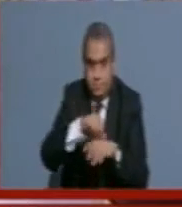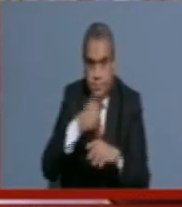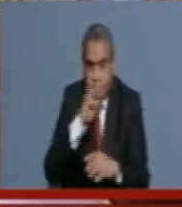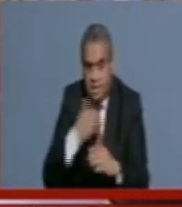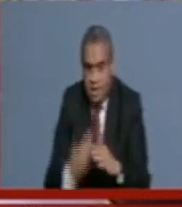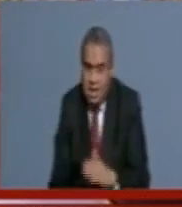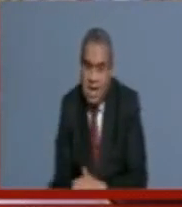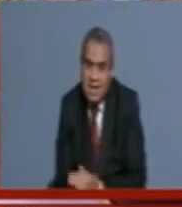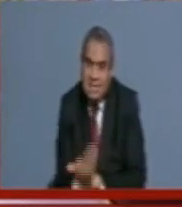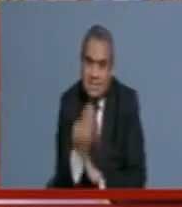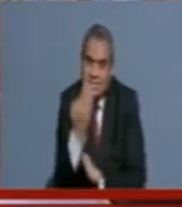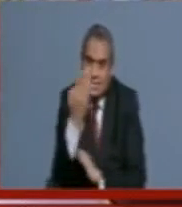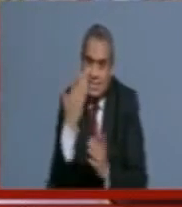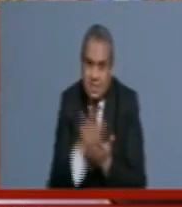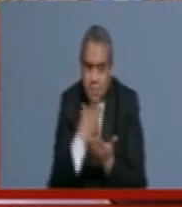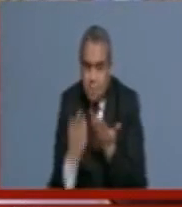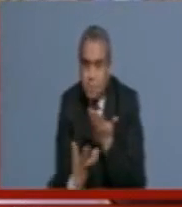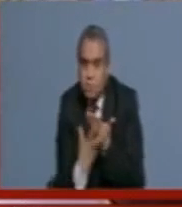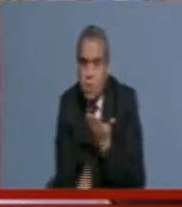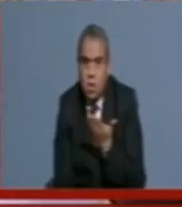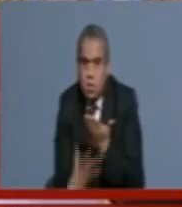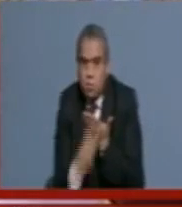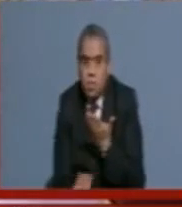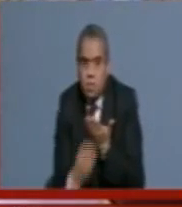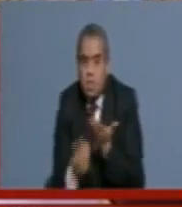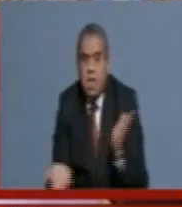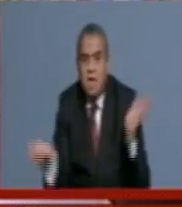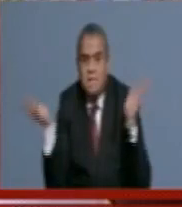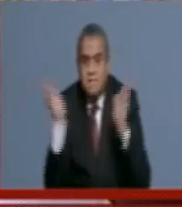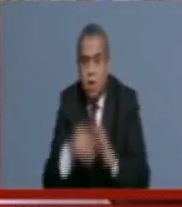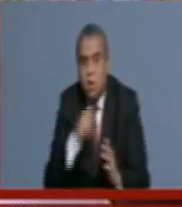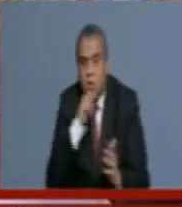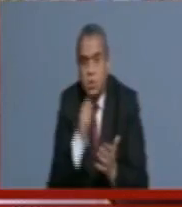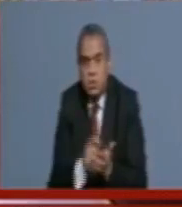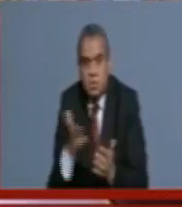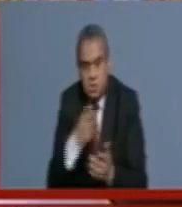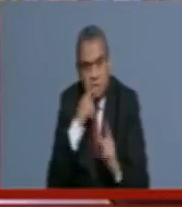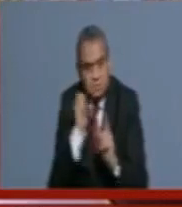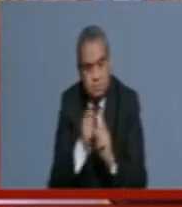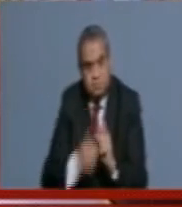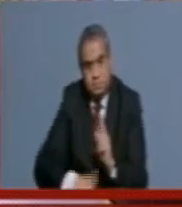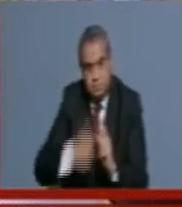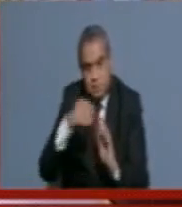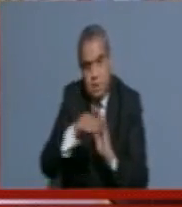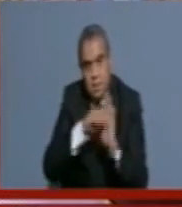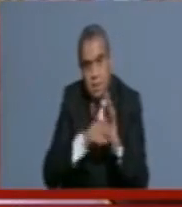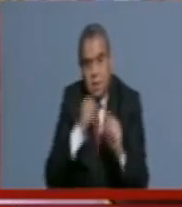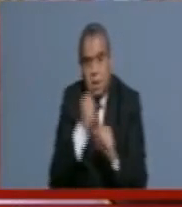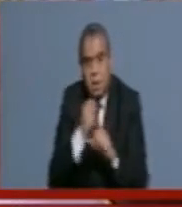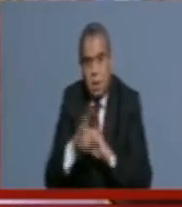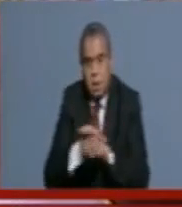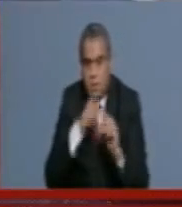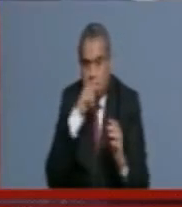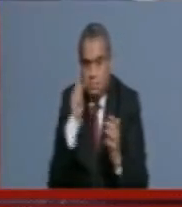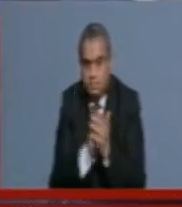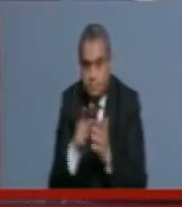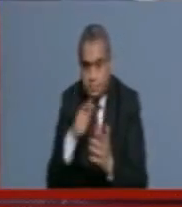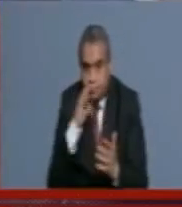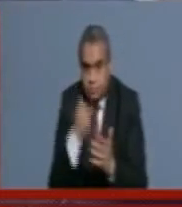بيسحب هذه التأييدات عشان أتأكد من صحتها، ومعمول في برنامج عليه عشان أتأكد إن هذا التأييد